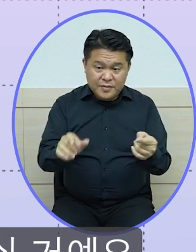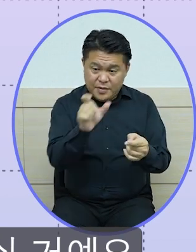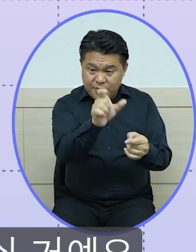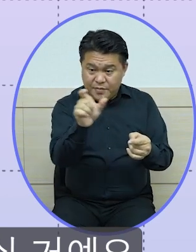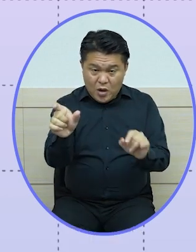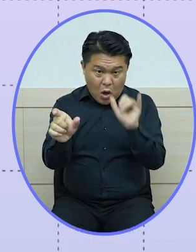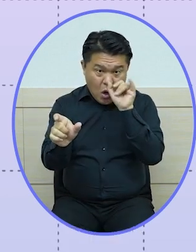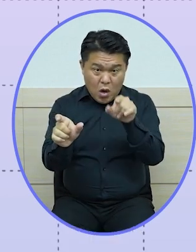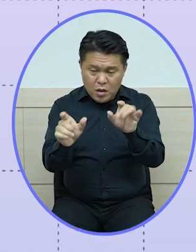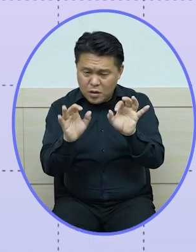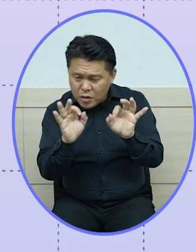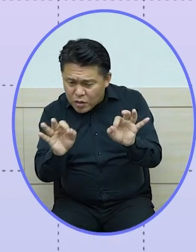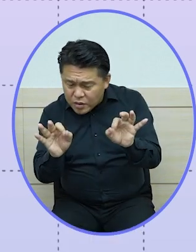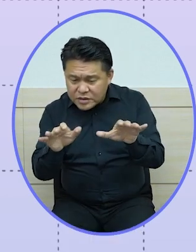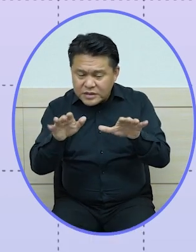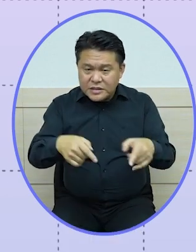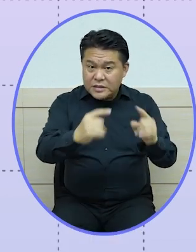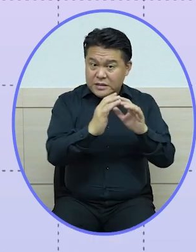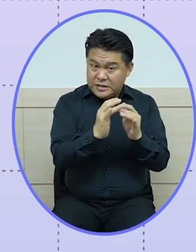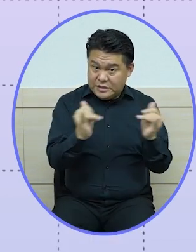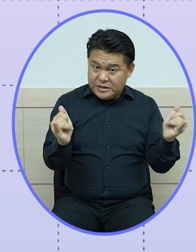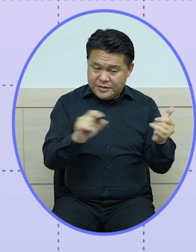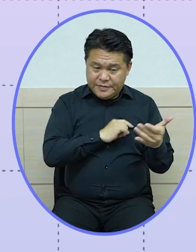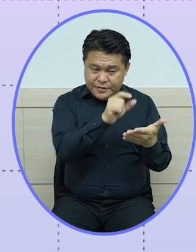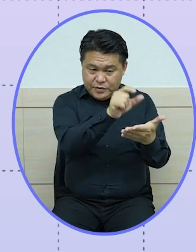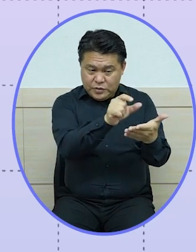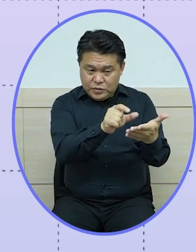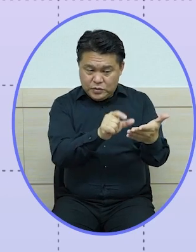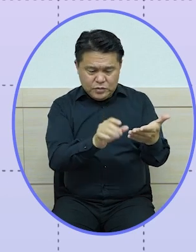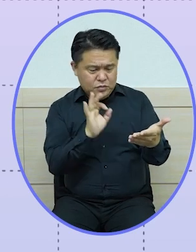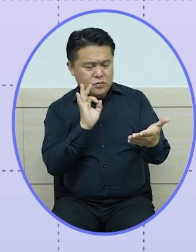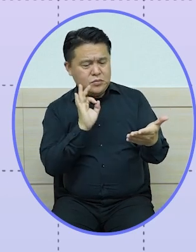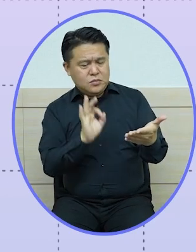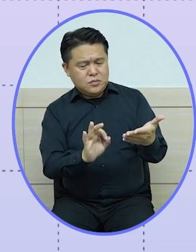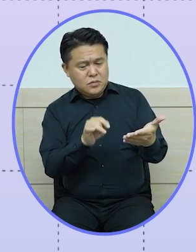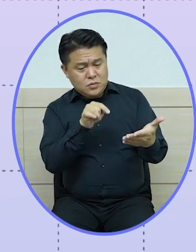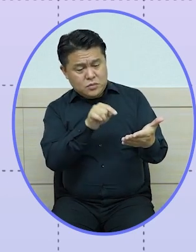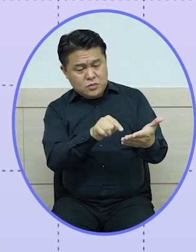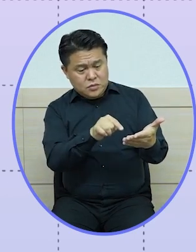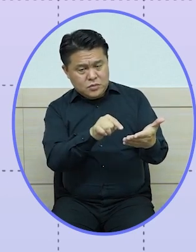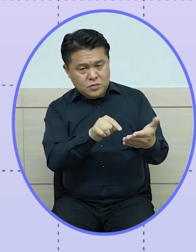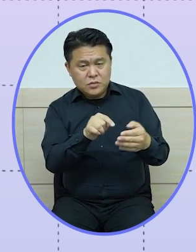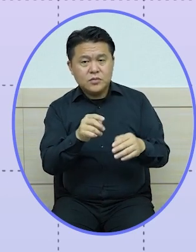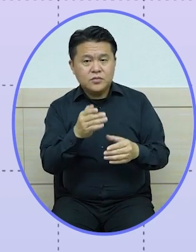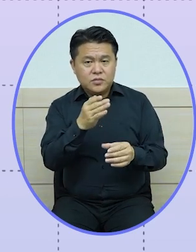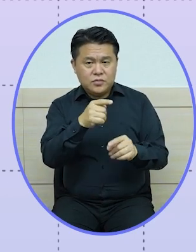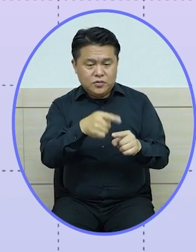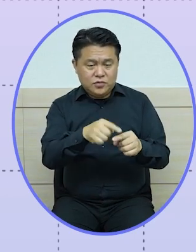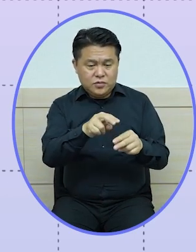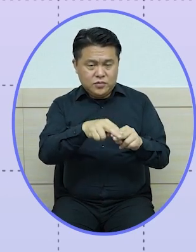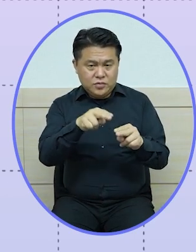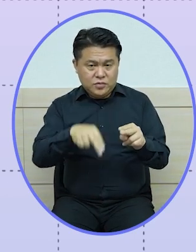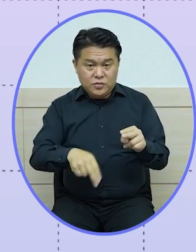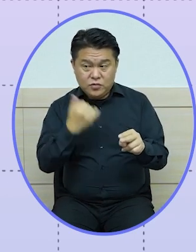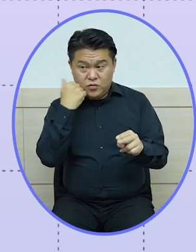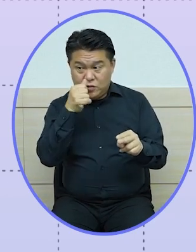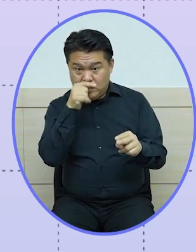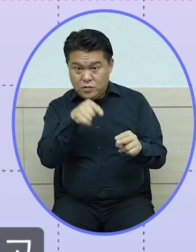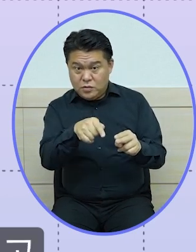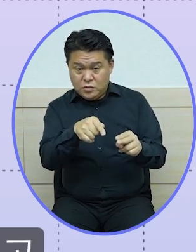거예요. 거기서 이제 현재 참여자 목록에서 쭉 보시면은 이제 중도 종료할 대상자가 있으실